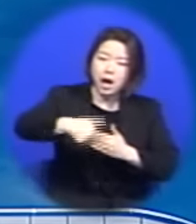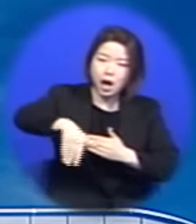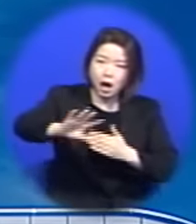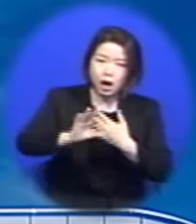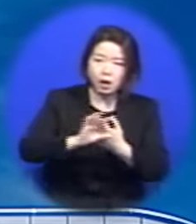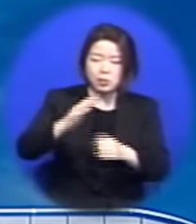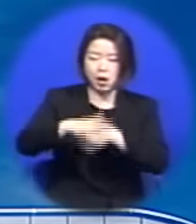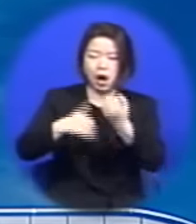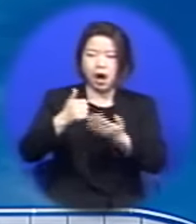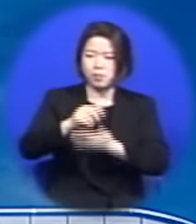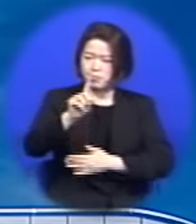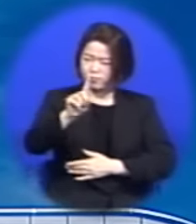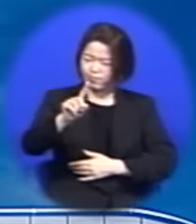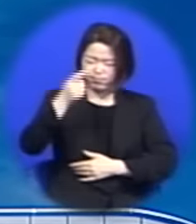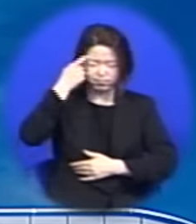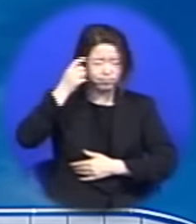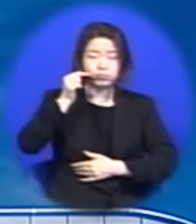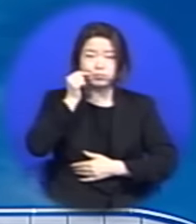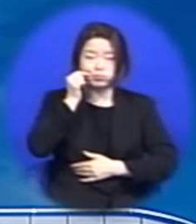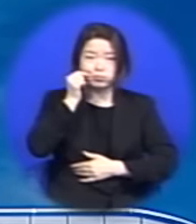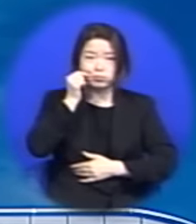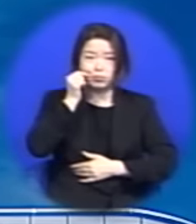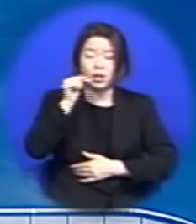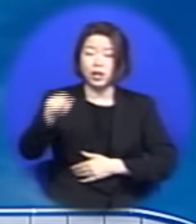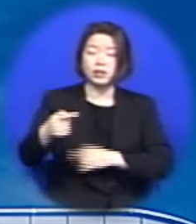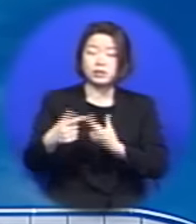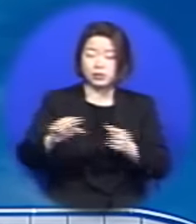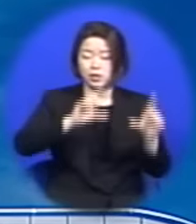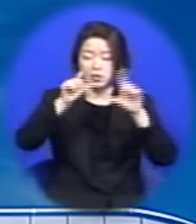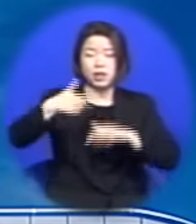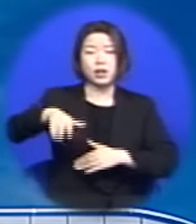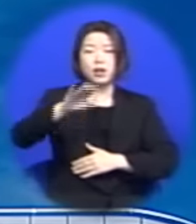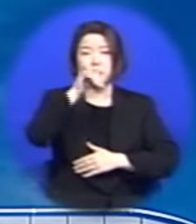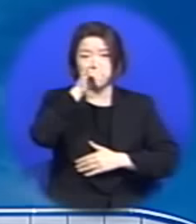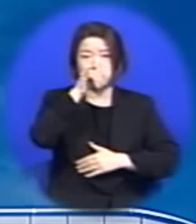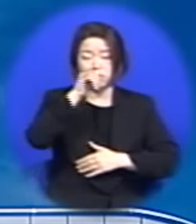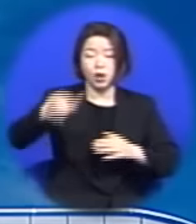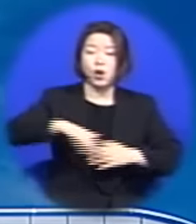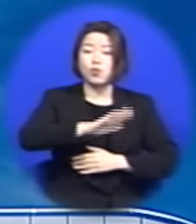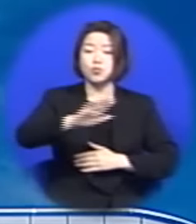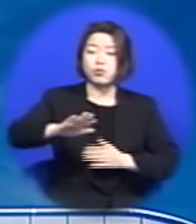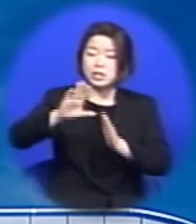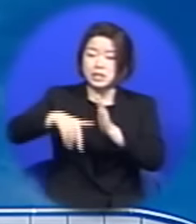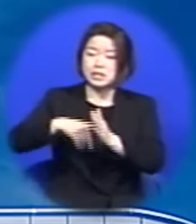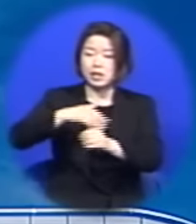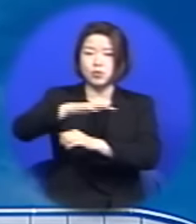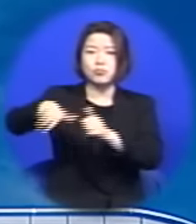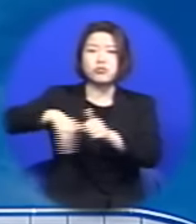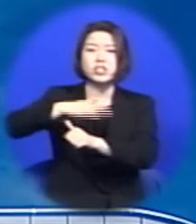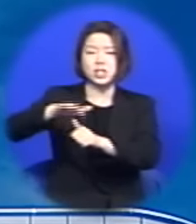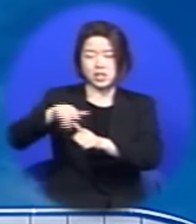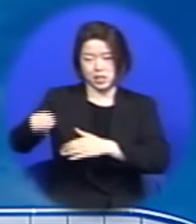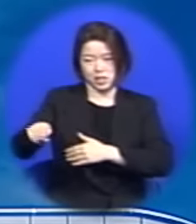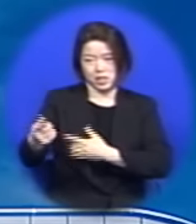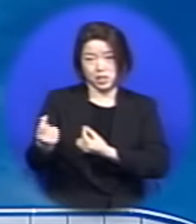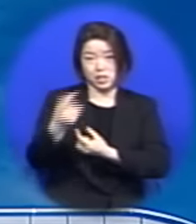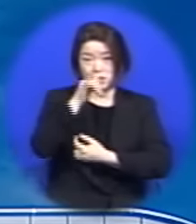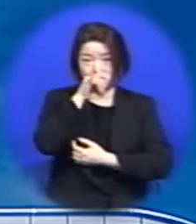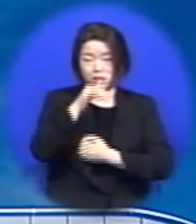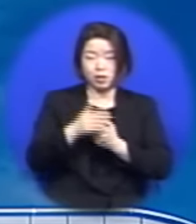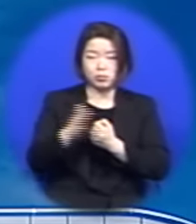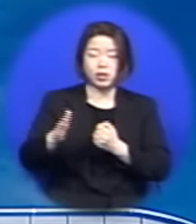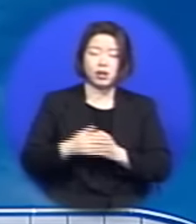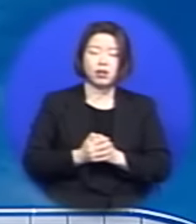하나님은 한 번도 생각 못 하고 그렇게 살아가는 거예요 우리 시대의 풍조가 그러니까